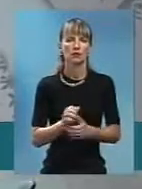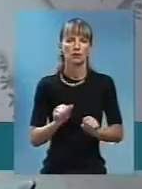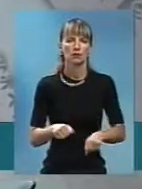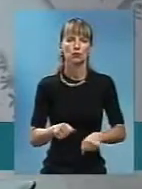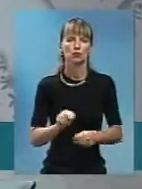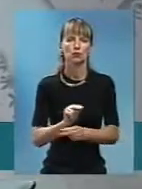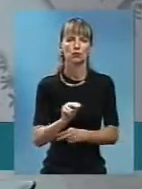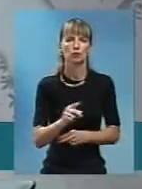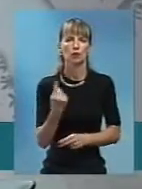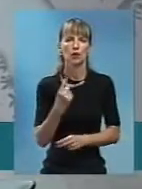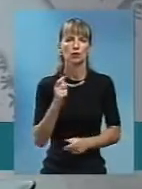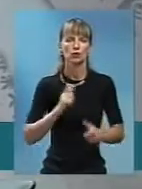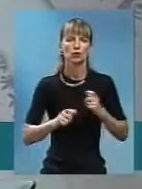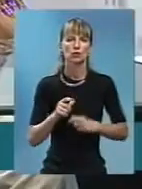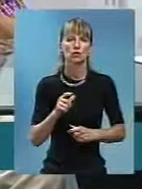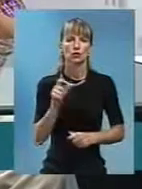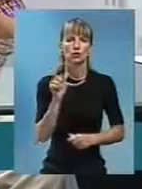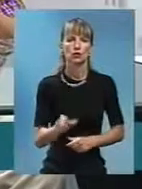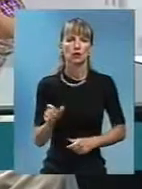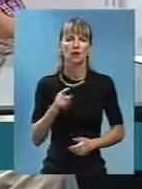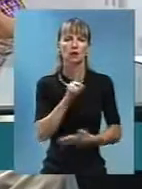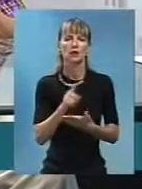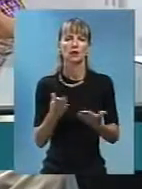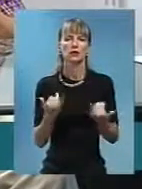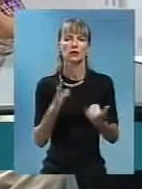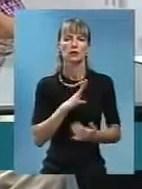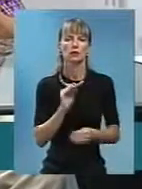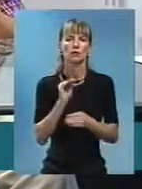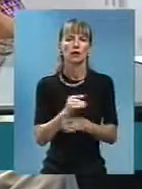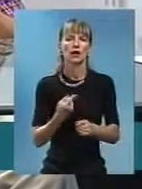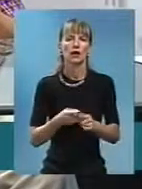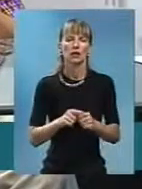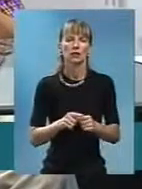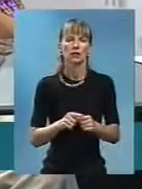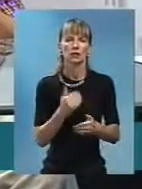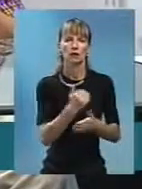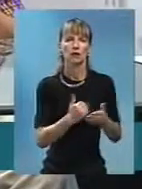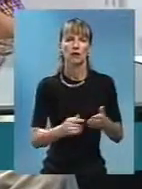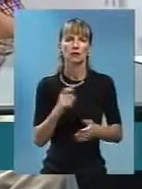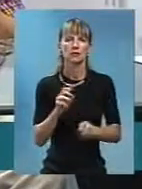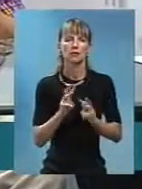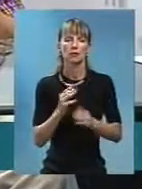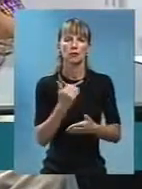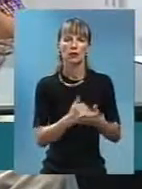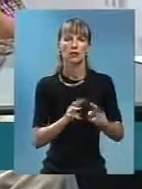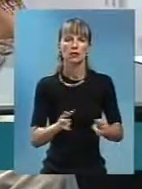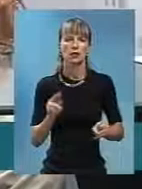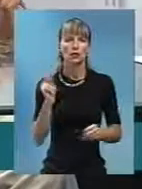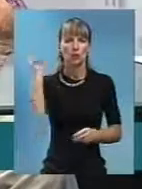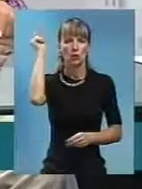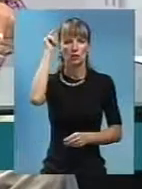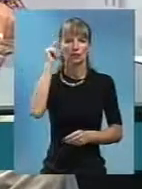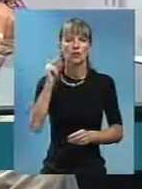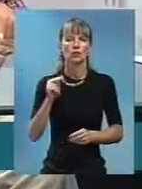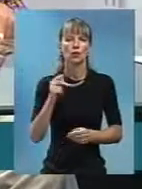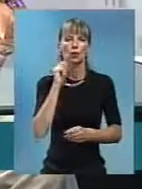курсі студентам. А питання, яке сьогодні було поставлено, це питання з програми Міністерства освіти України в